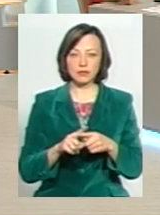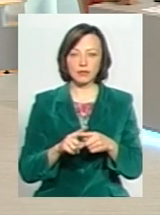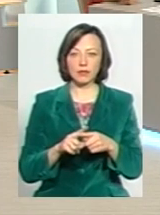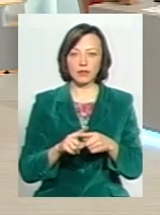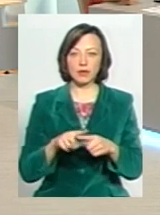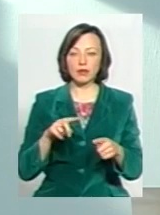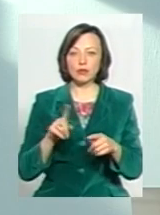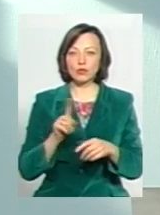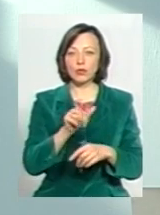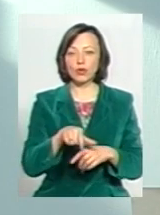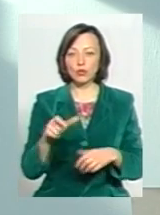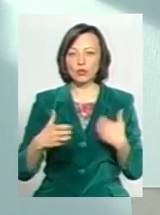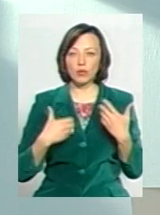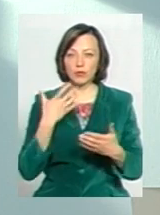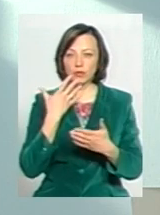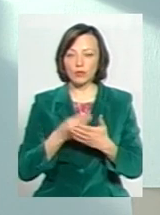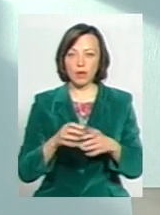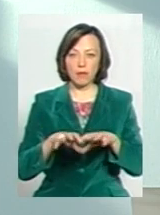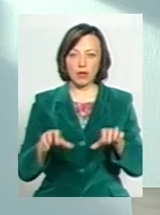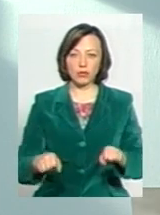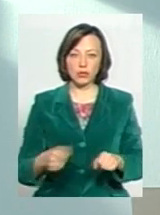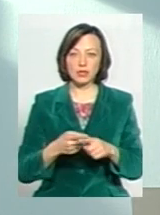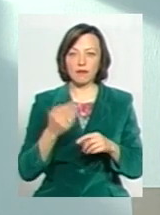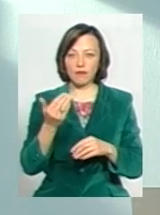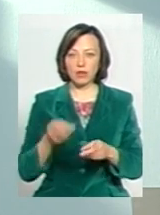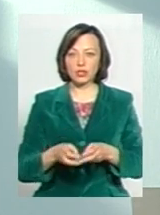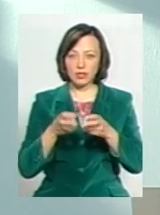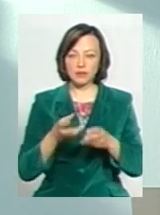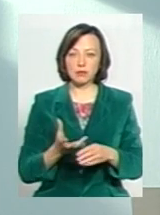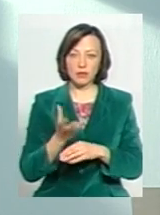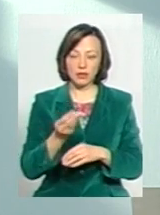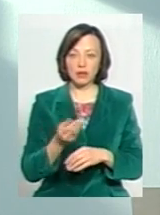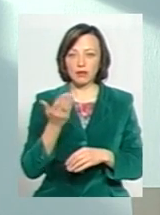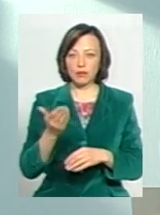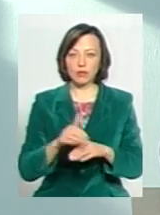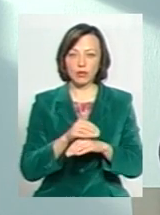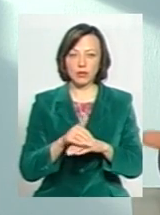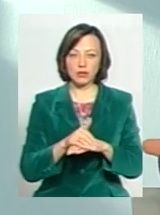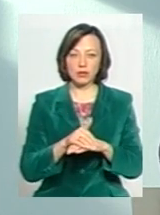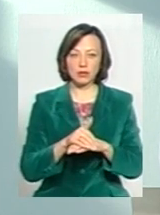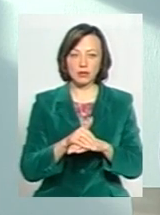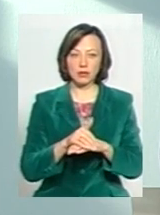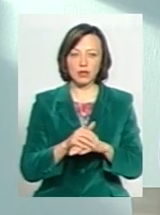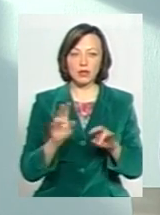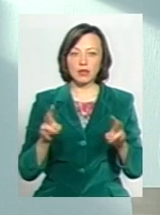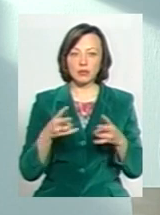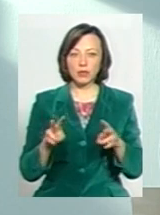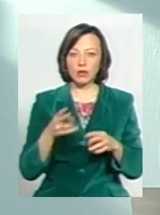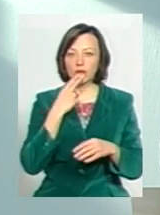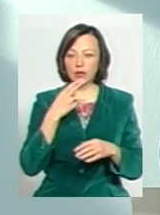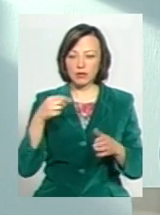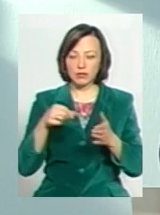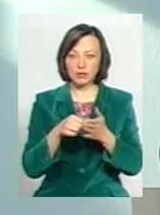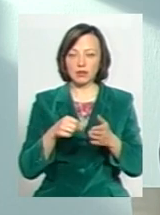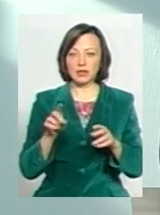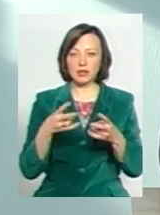щоб мешканці турбувались про своє майно. Це ваш ліфт, ви за нього заплатили. Будьте ласкаві, не потрібно тушити цигарки об той ліфт,